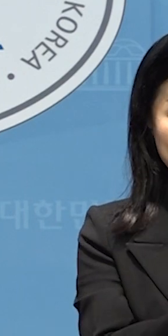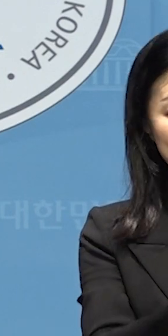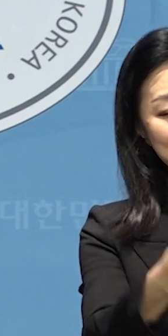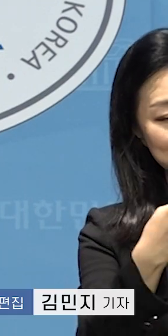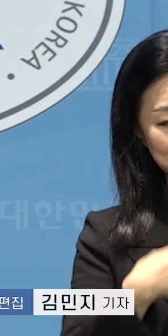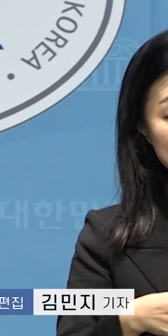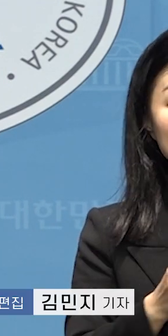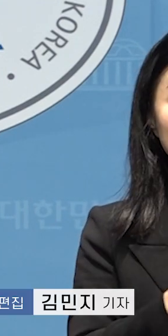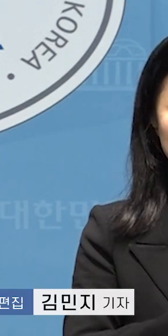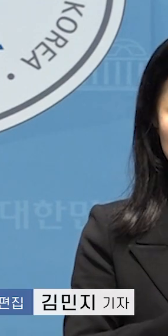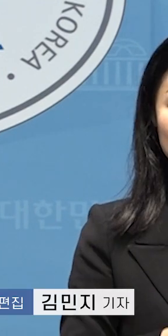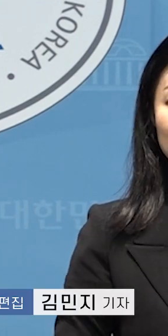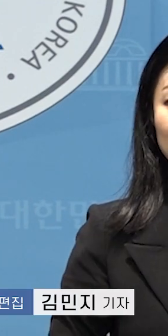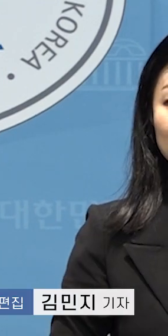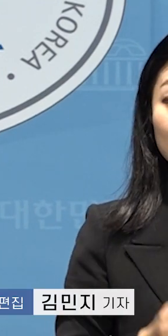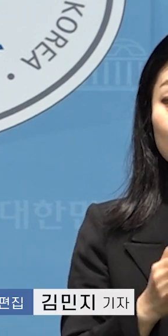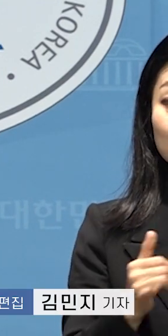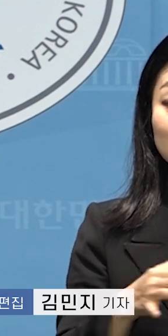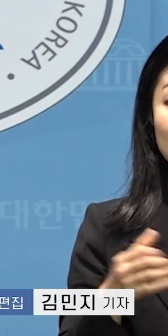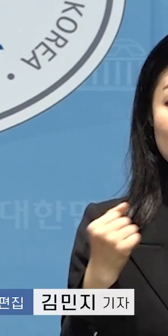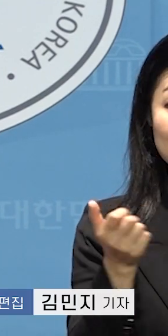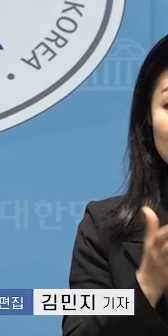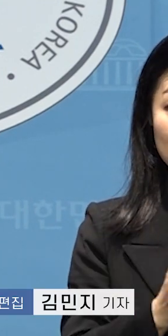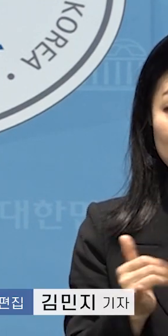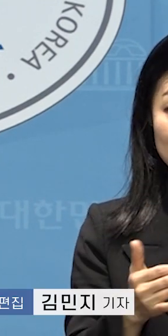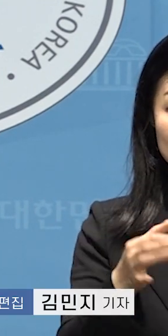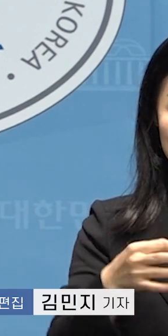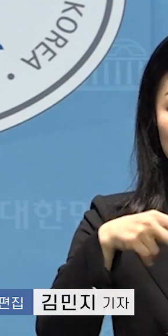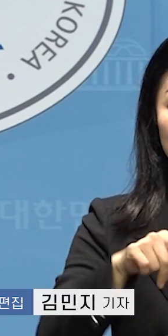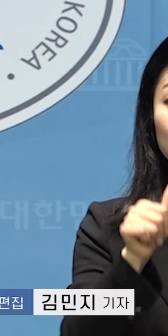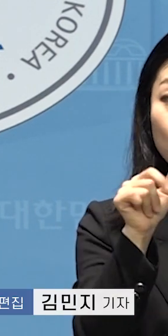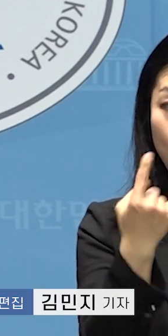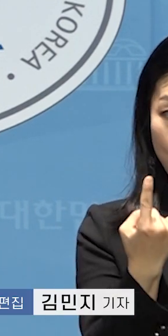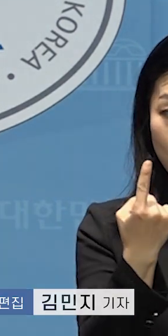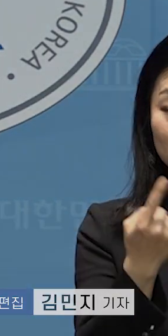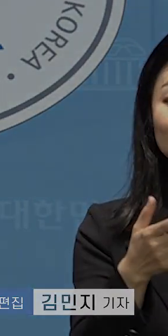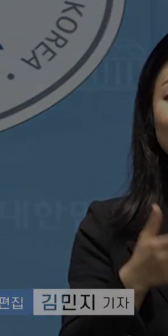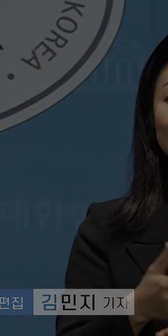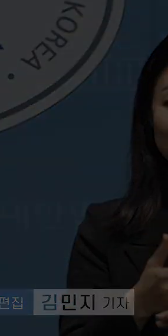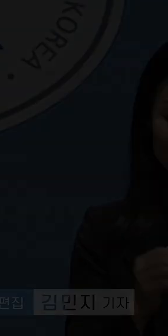동참하길 바랍니다 국민임 대변인 김준호 감사합니다 m